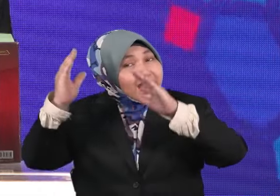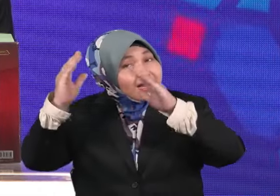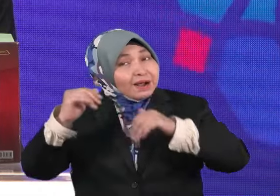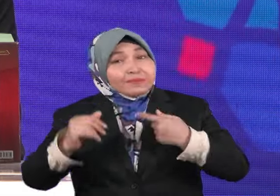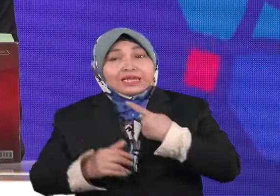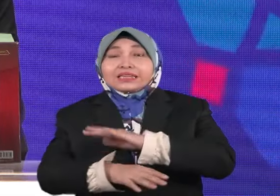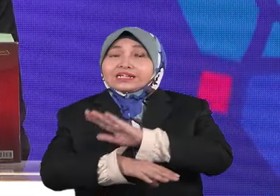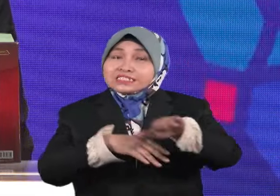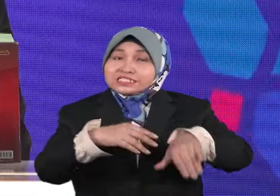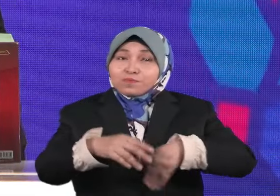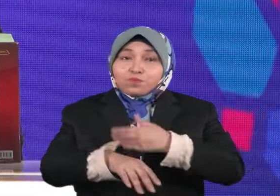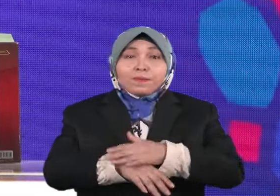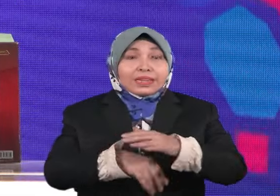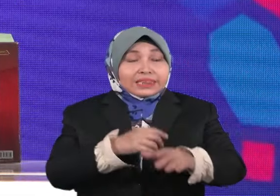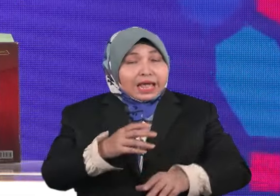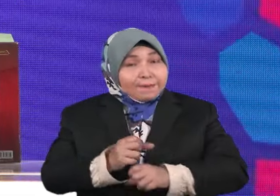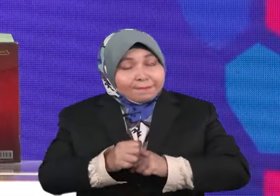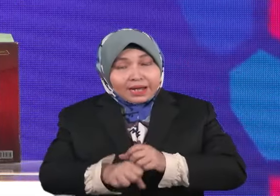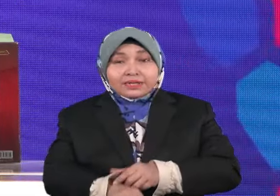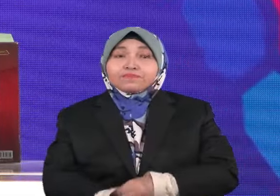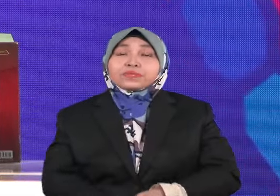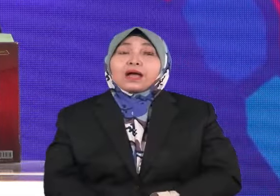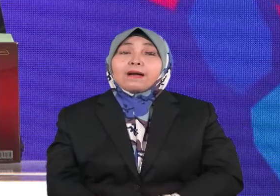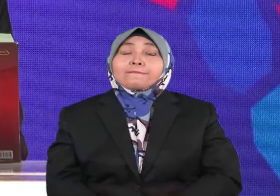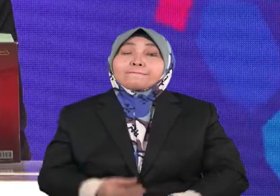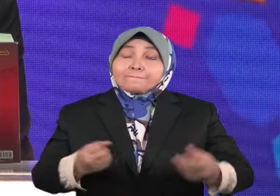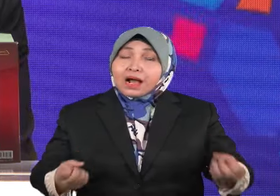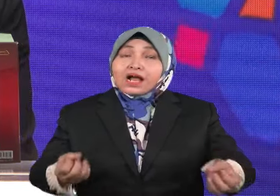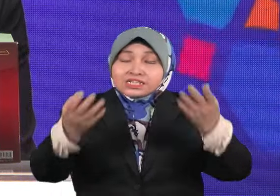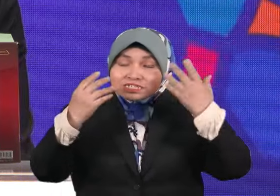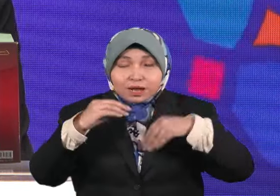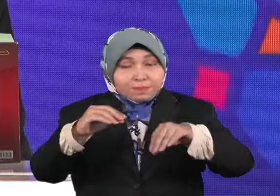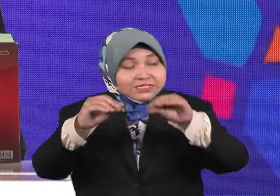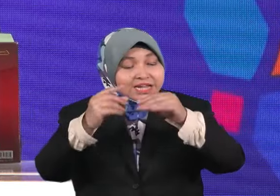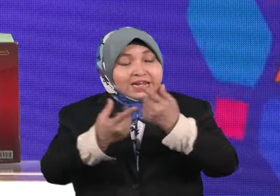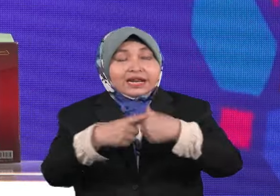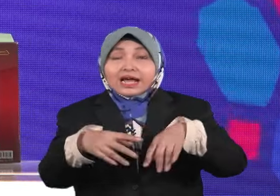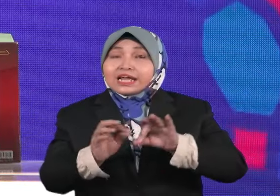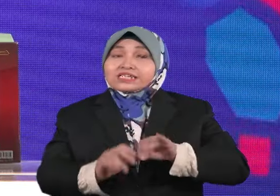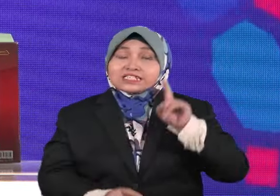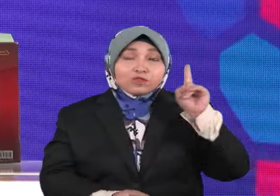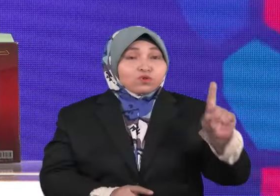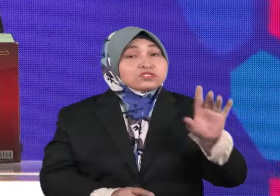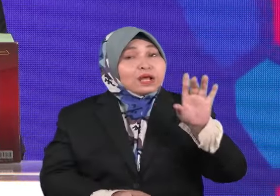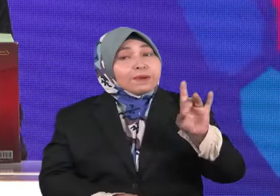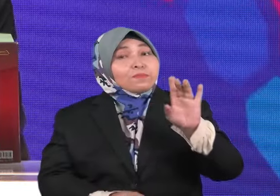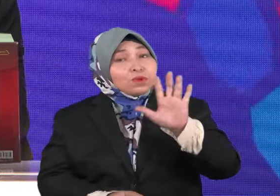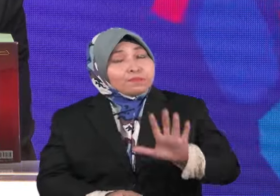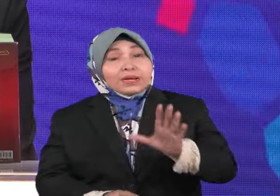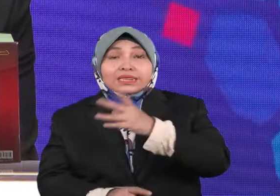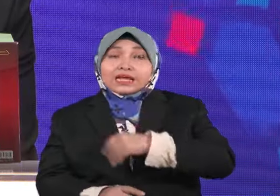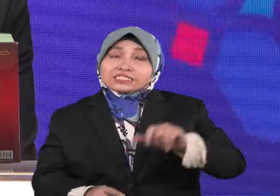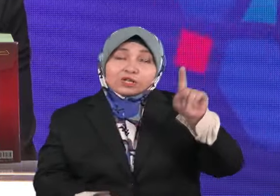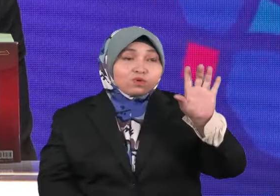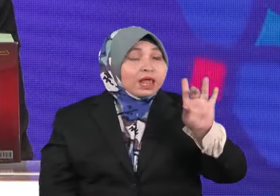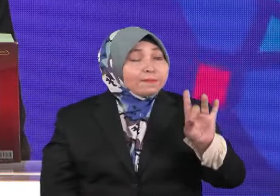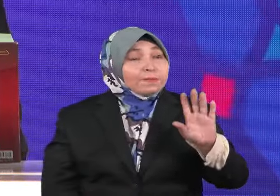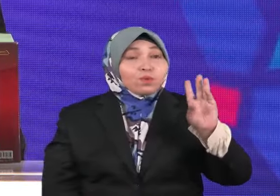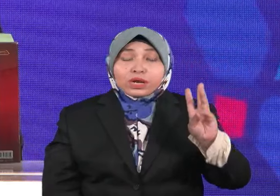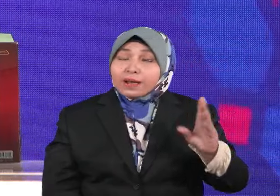semua mendapat banyak pengajaran daripada ayat 185 dan juga 186 yang telah kita